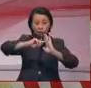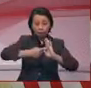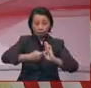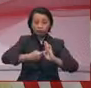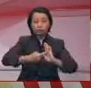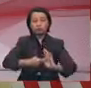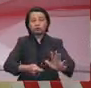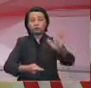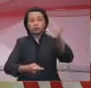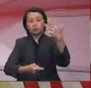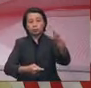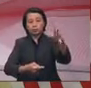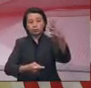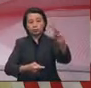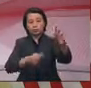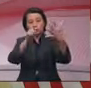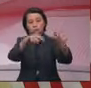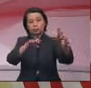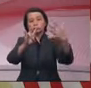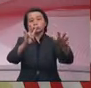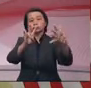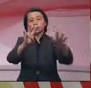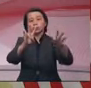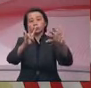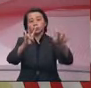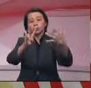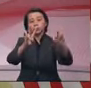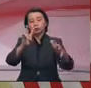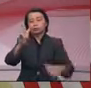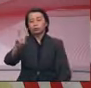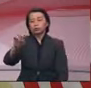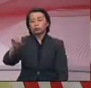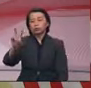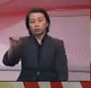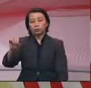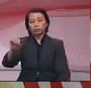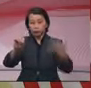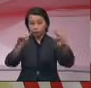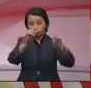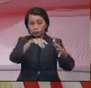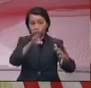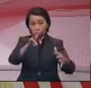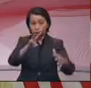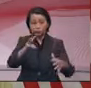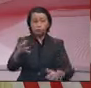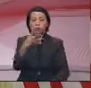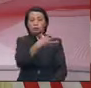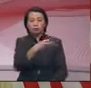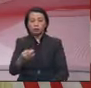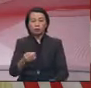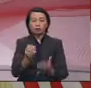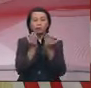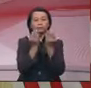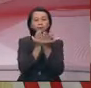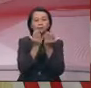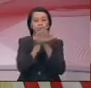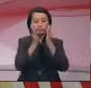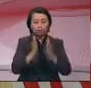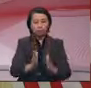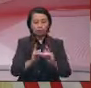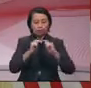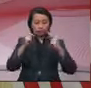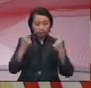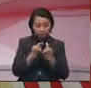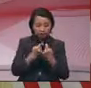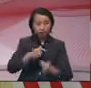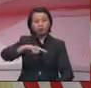mulai daripada 15 hari bulan Julai 2020, manakala pelajar-pelajar tingkatan